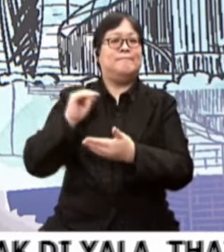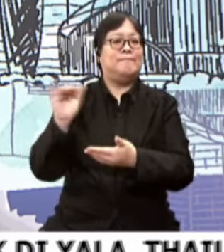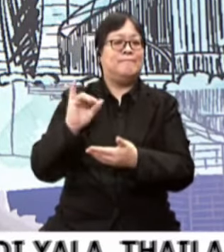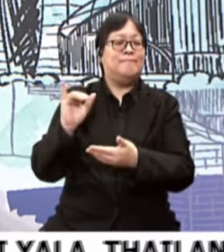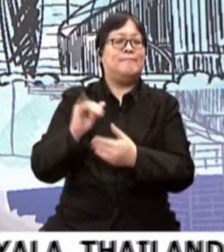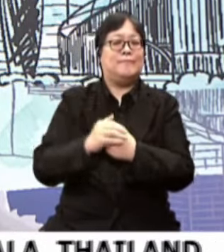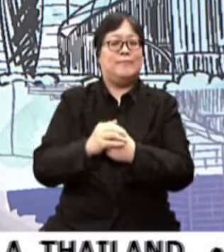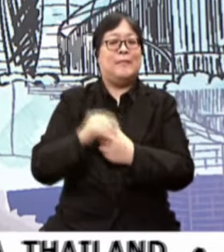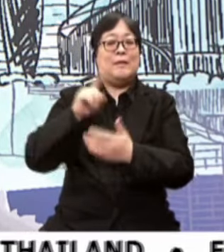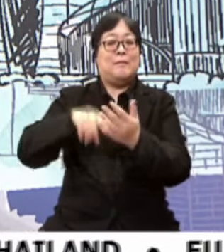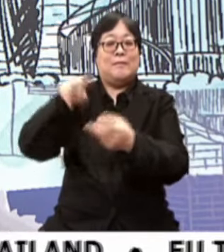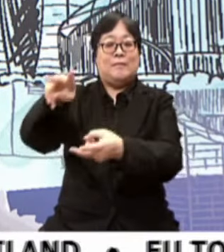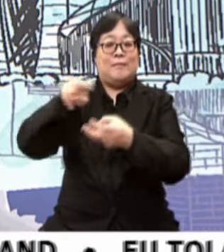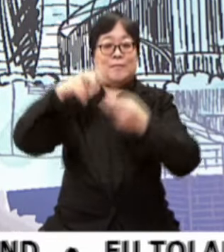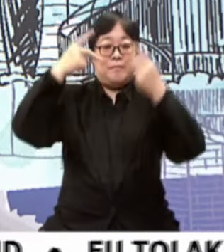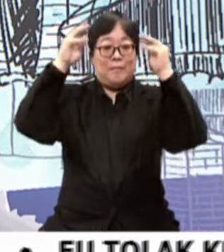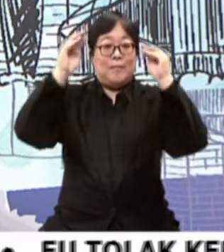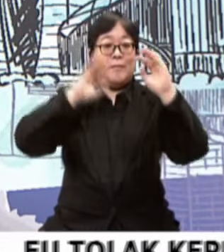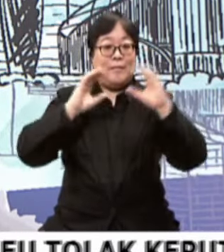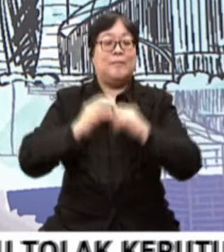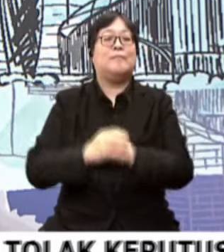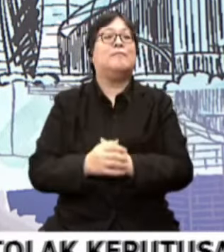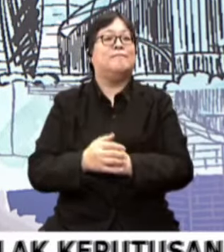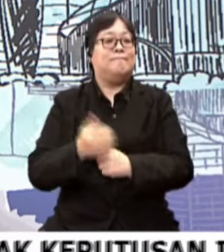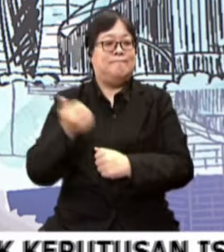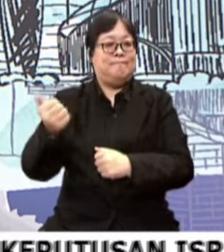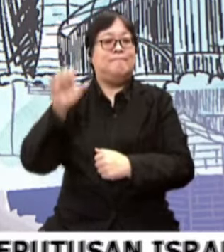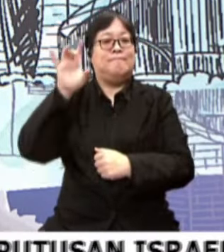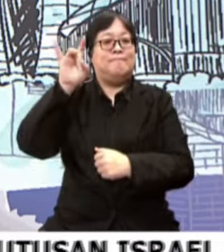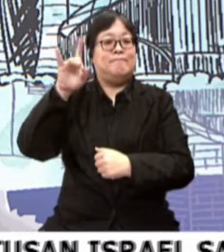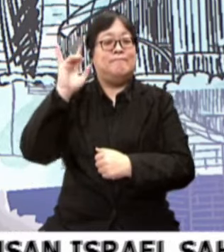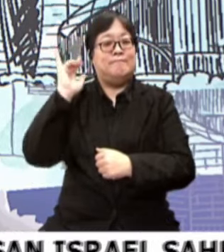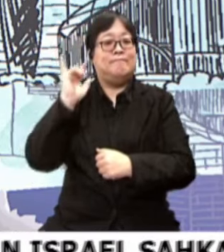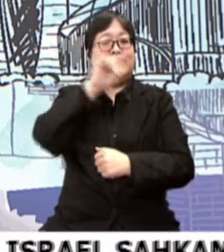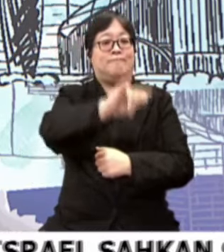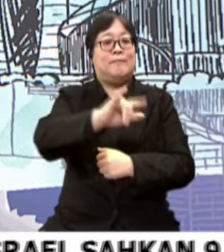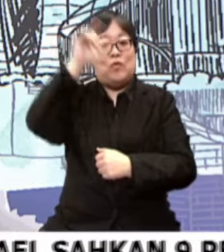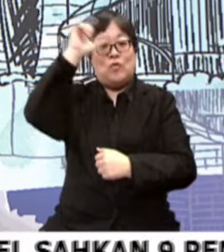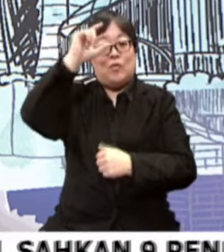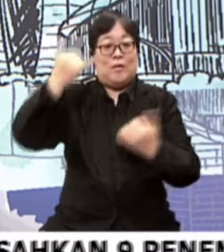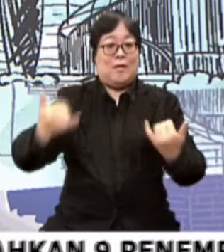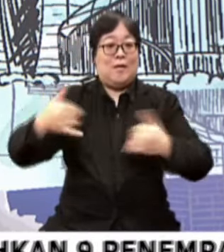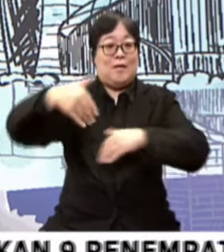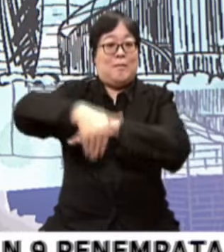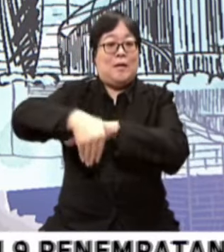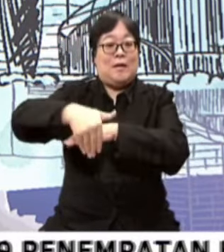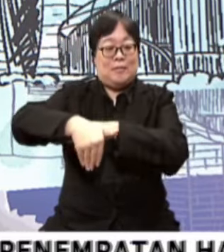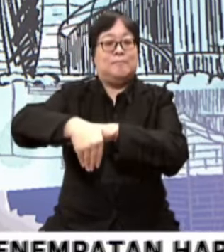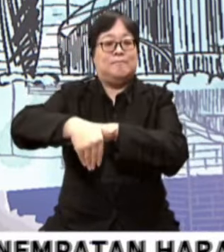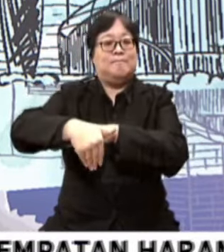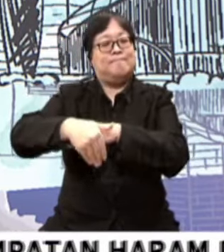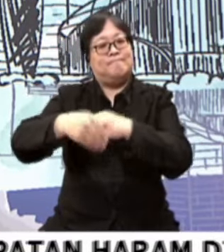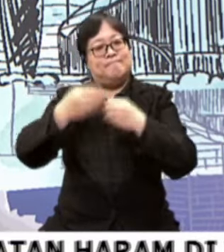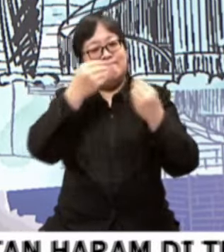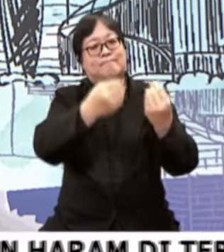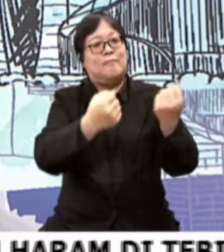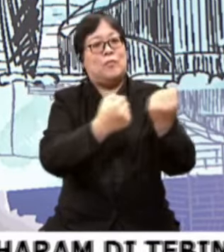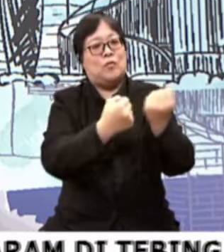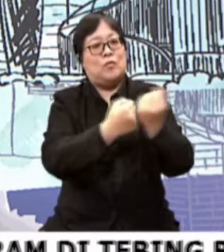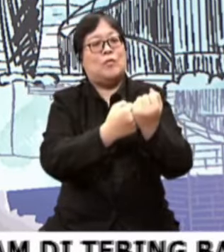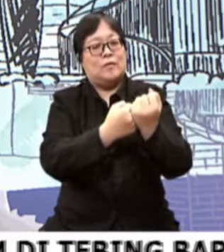sekuat Apa yang dinyatakan oleh Perdana Menteri bahwa beliau Insyaallah akan ke turkia pada malam ini untuk menyatakan sokongan